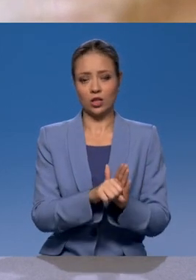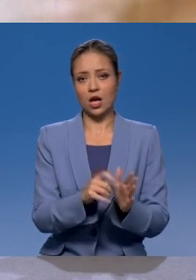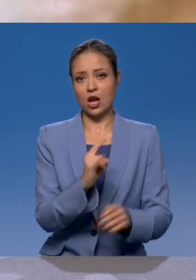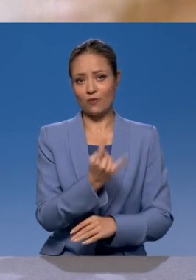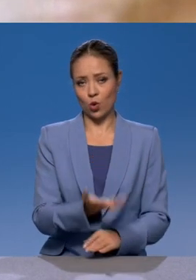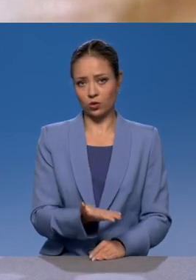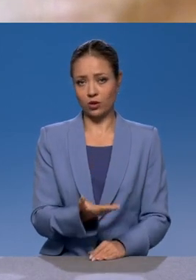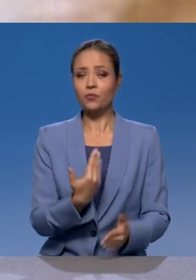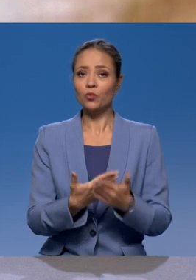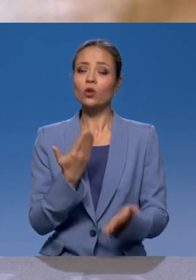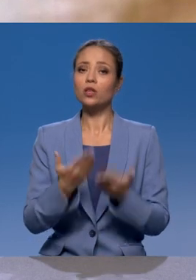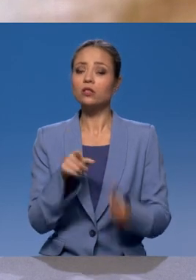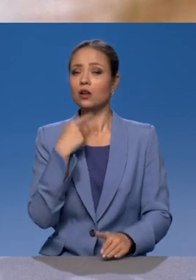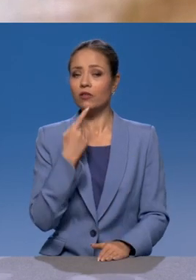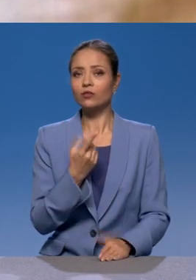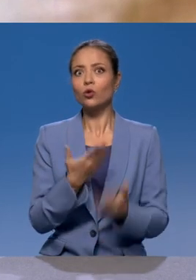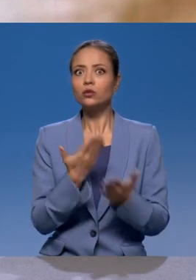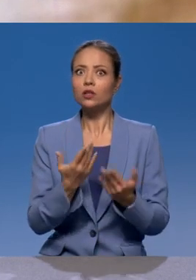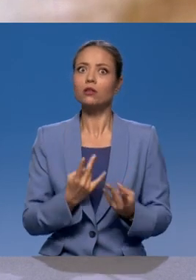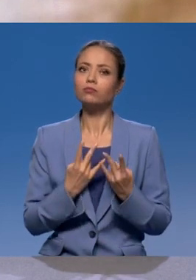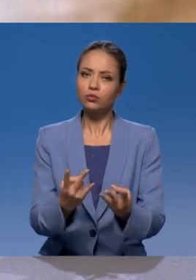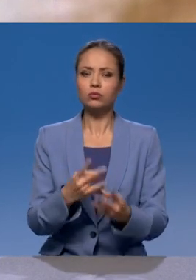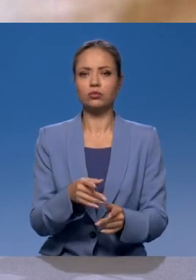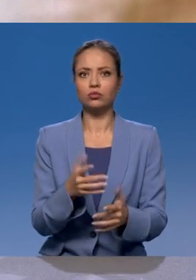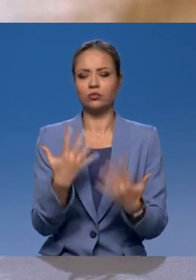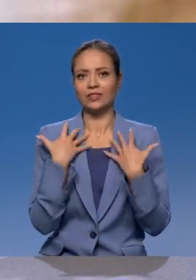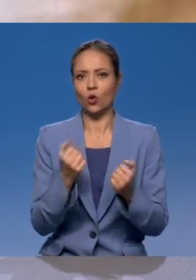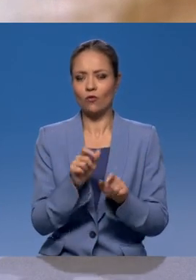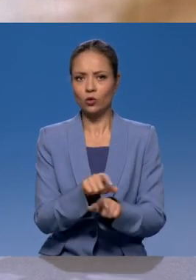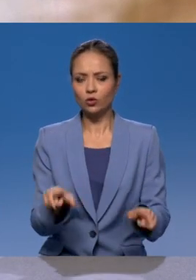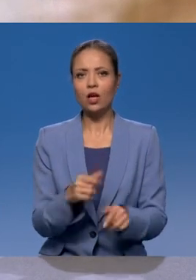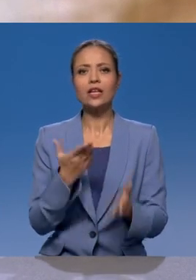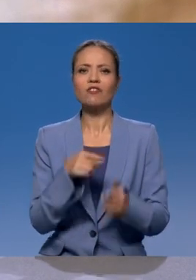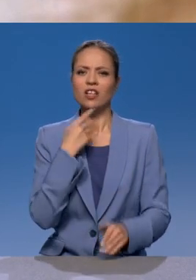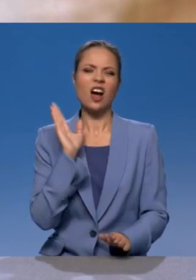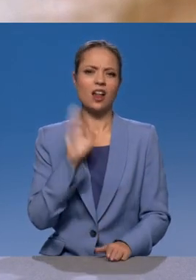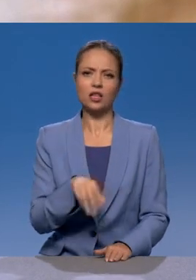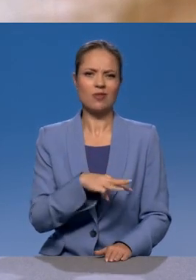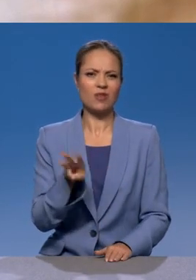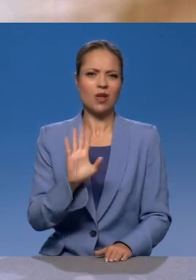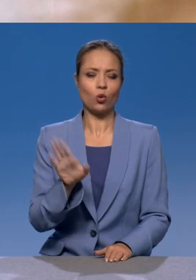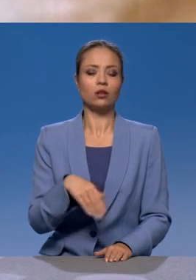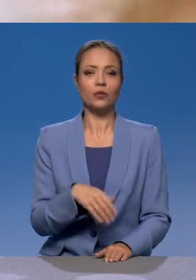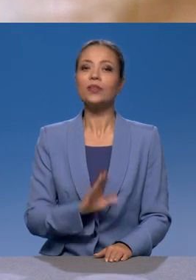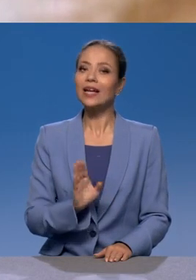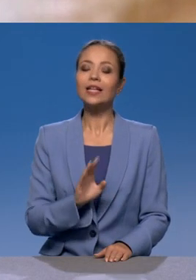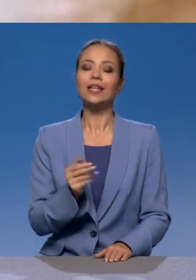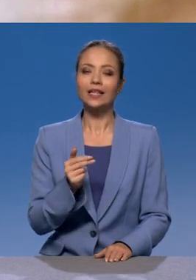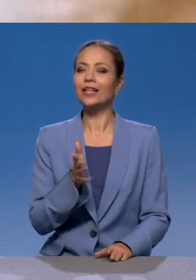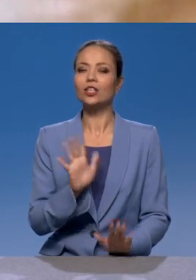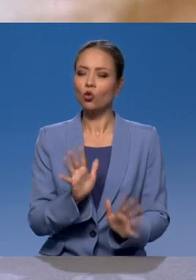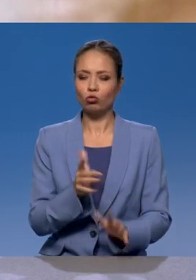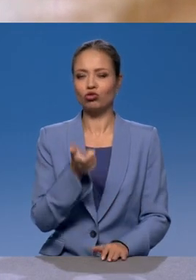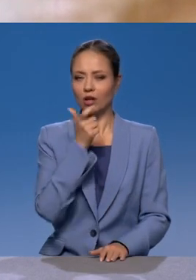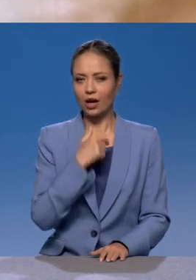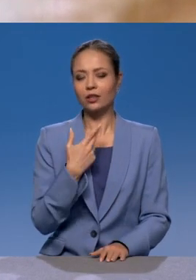жизни людей, говорить о том, что ну это же не миллионы, ну как бы не очень корректно. Как вы считаете, что могло бы помочь решить проблему? С